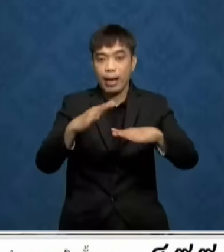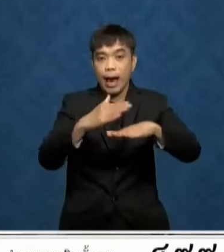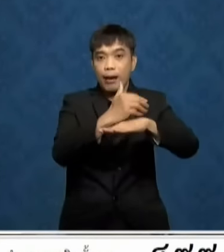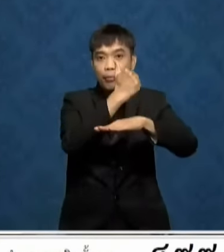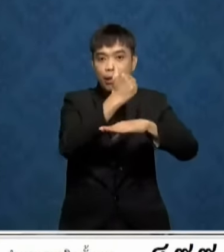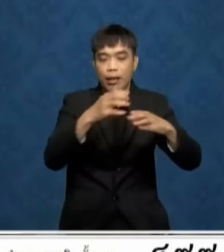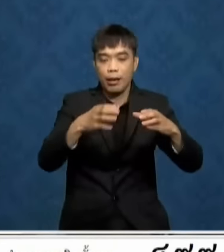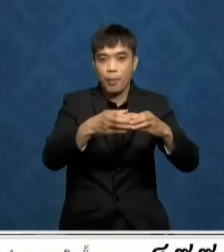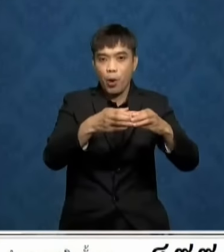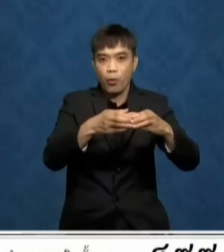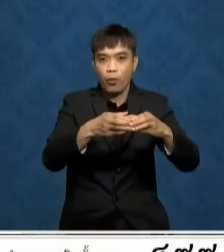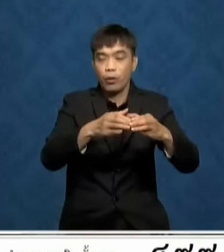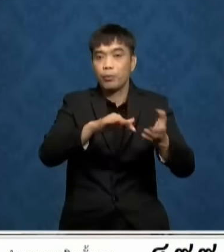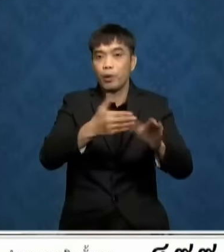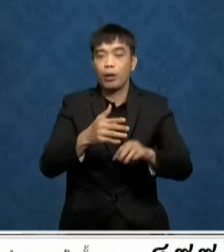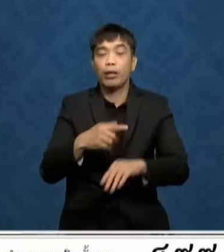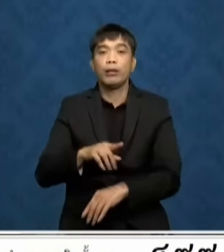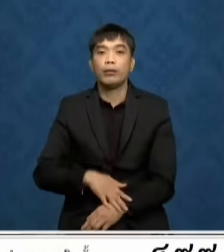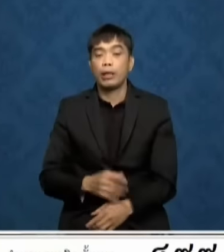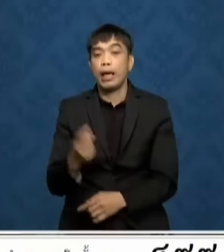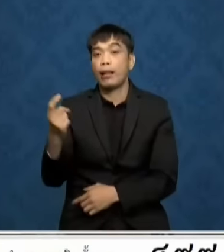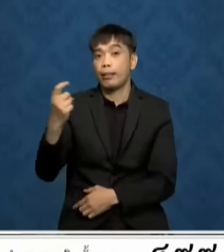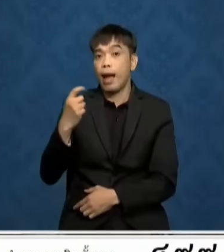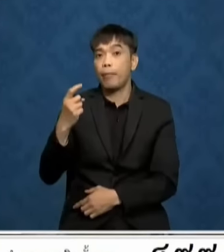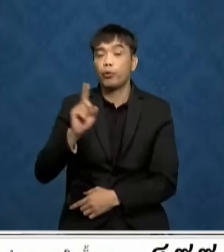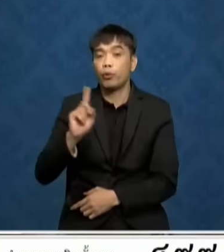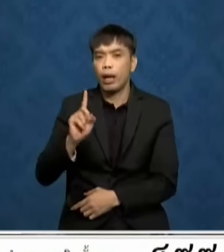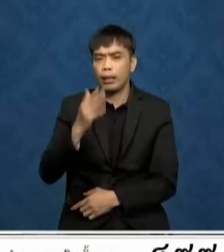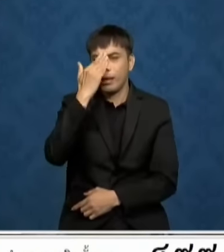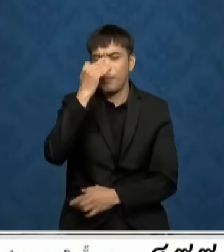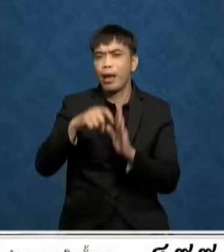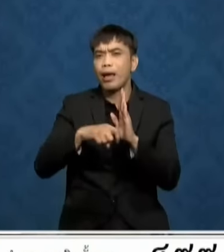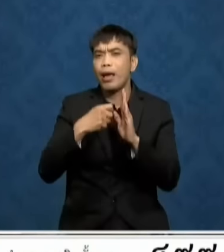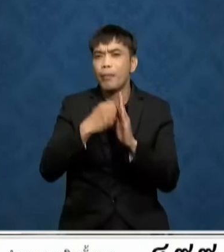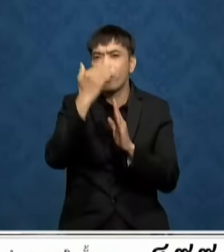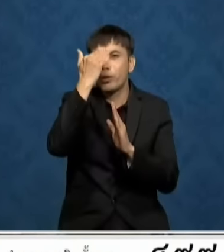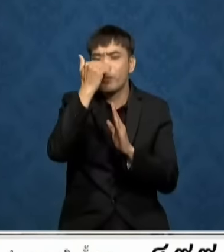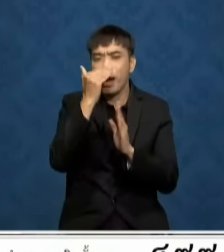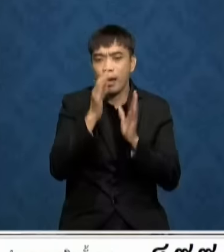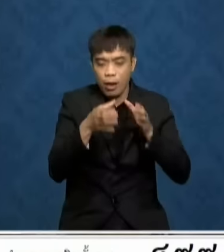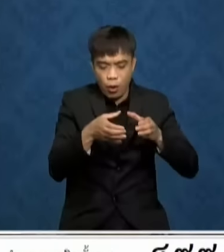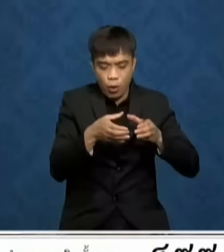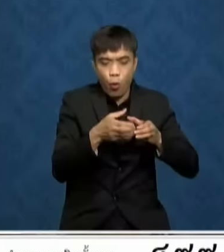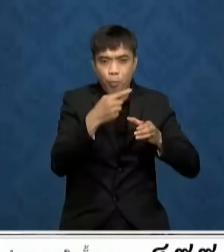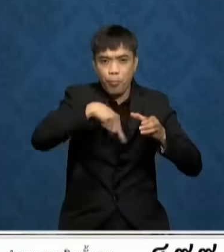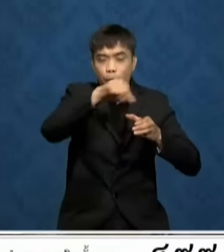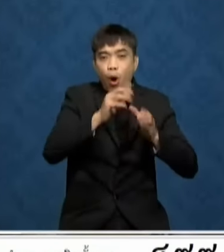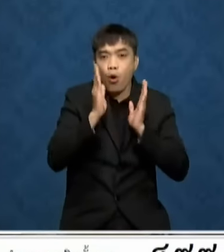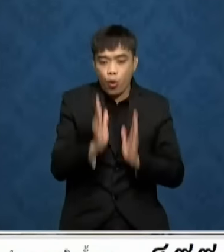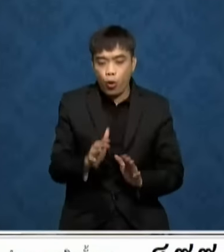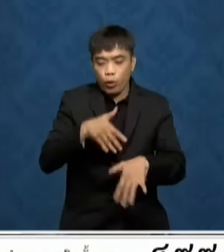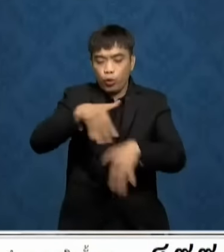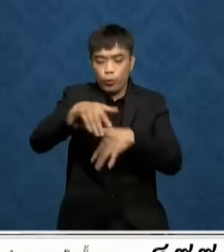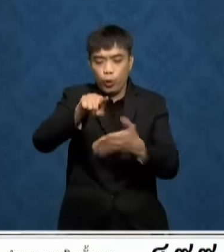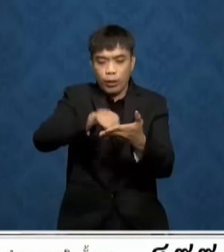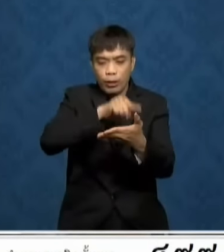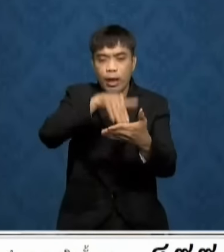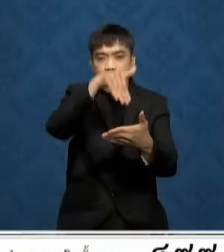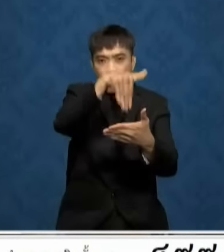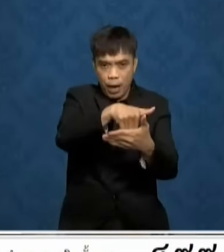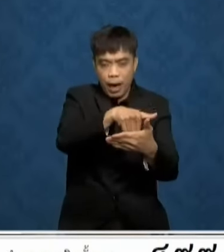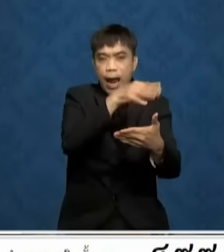ออนุญาตตอบคำถามของท่านพนิดาที่ถามเมื่อสักครู่ด้วยว่าเหตุใดทำไมพรรคการเมืองของประชาชนถึงถูกทำลายโดยองค์กรที่ไม่ได้ม